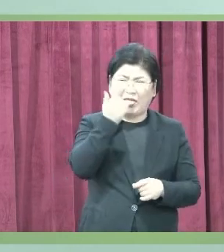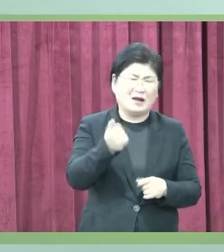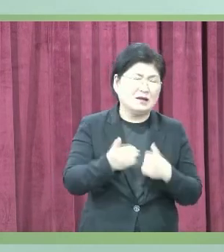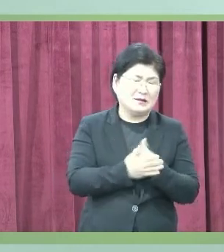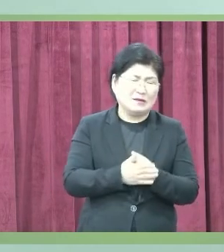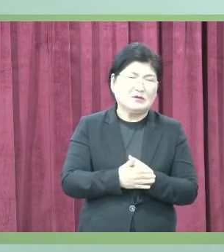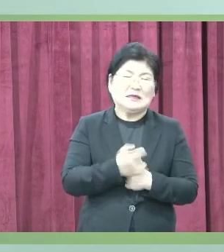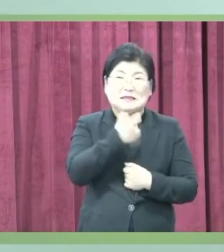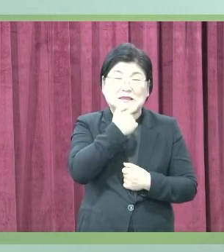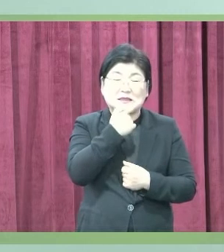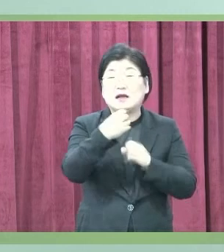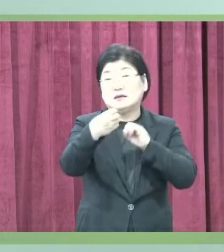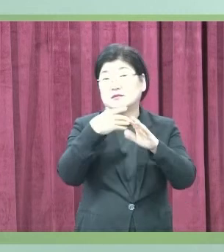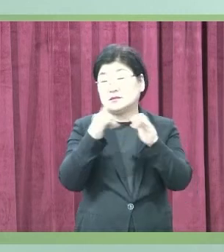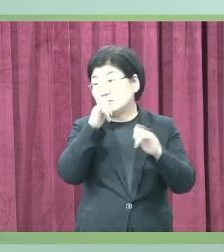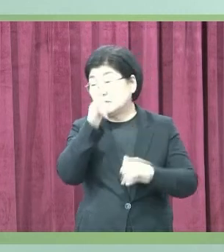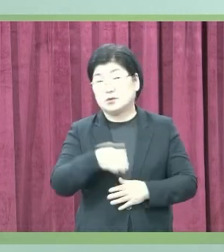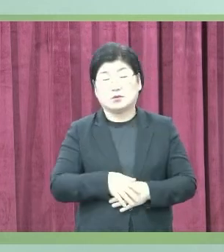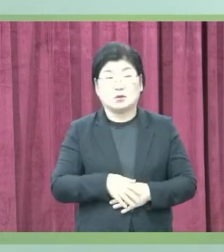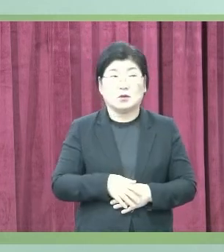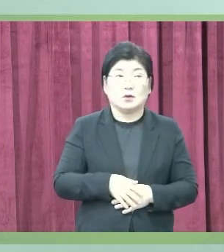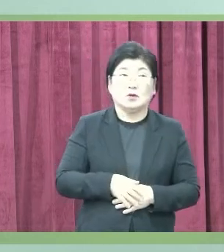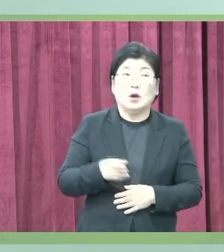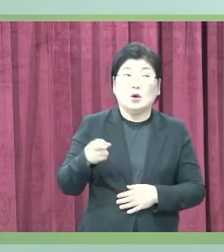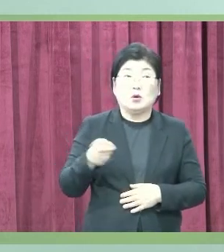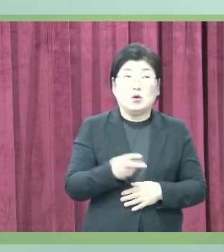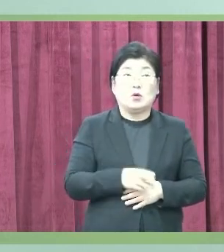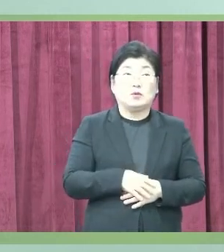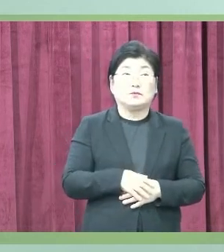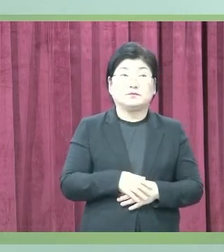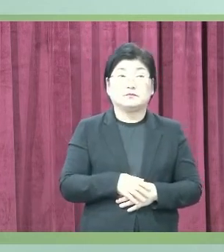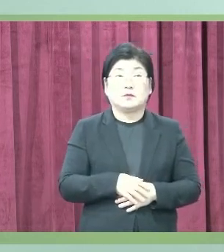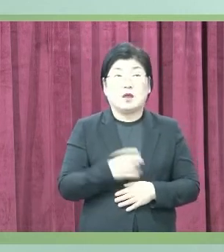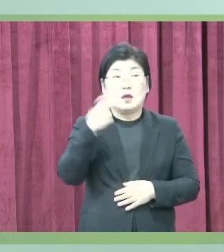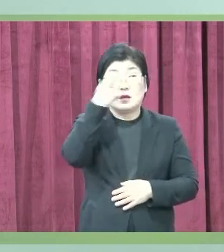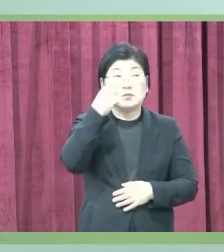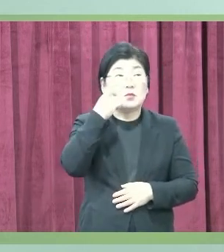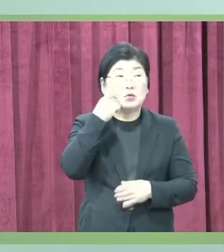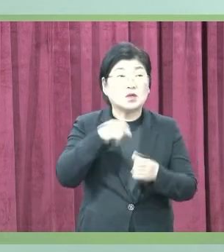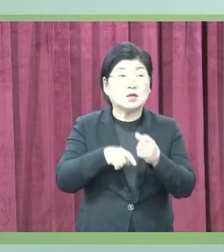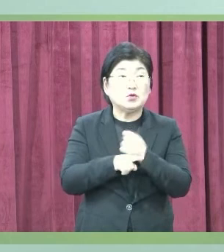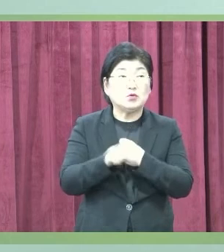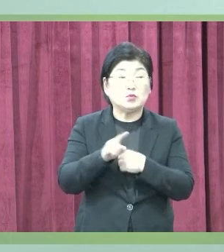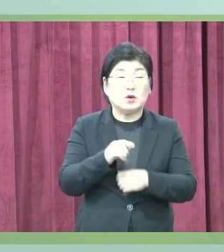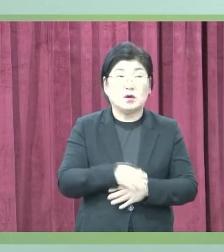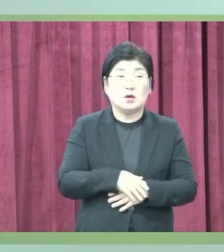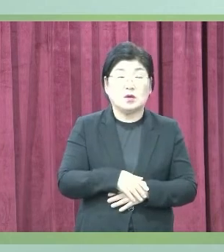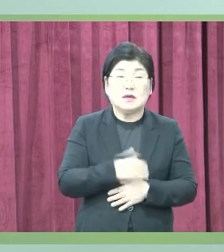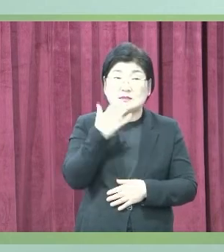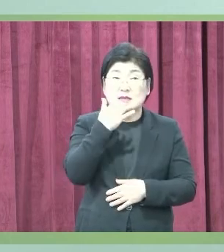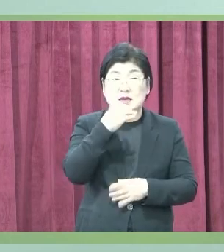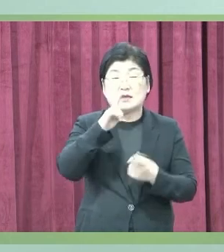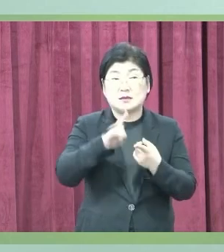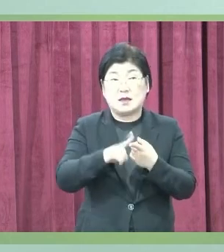응답도 있었습니다. 그리고 다중 로지스틱을 통해서 살펴본 미수검의 영향 요인으로서 이렇게 제가 색깔로 표시해둔